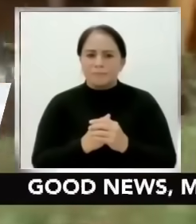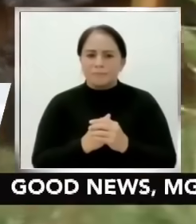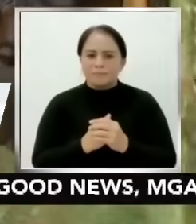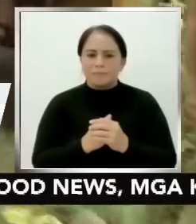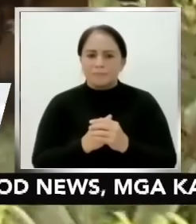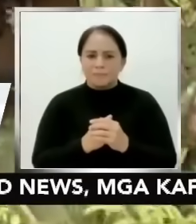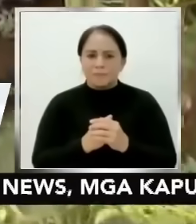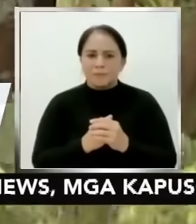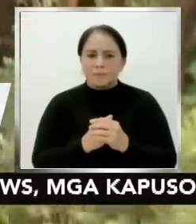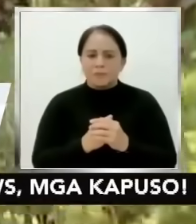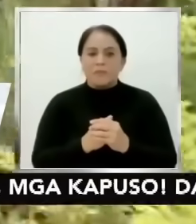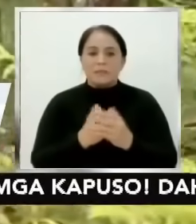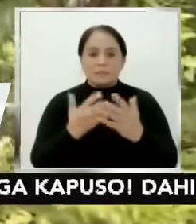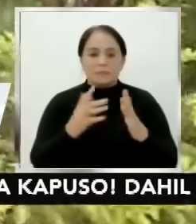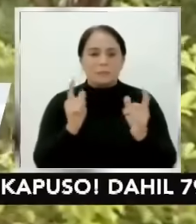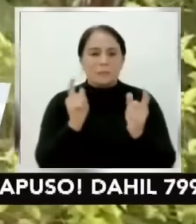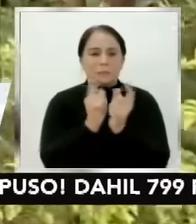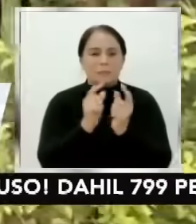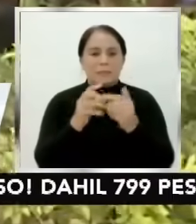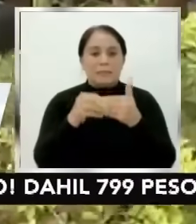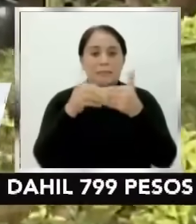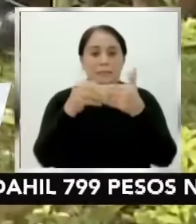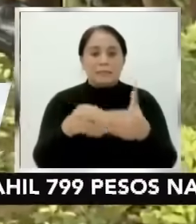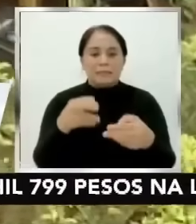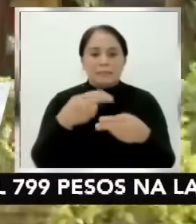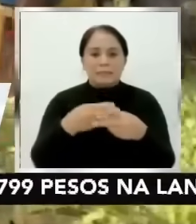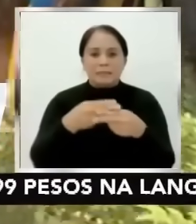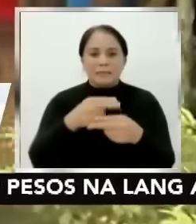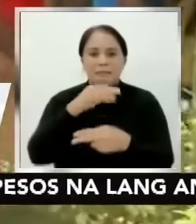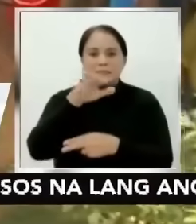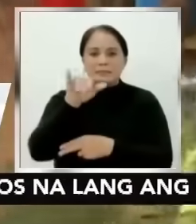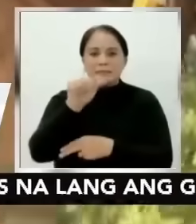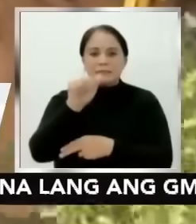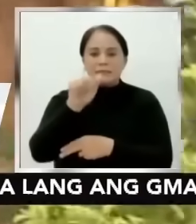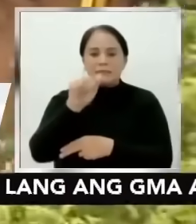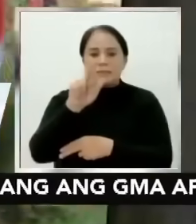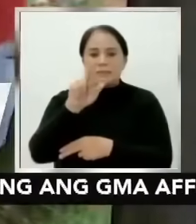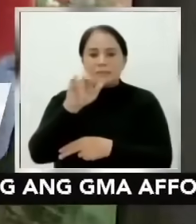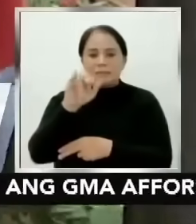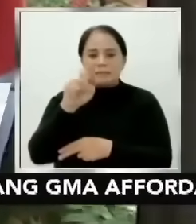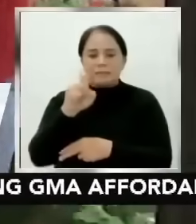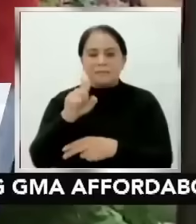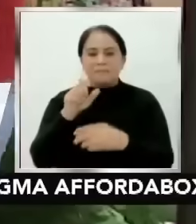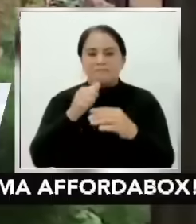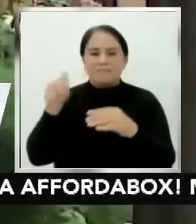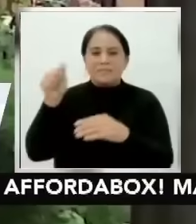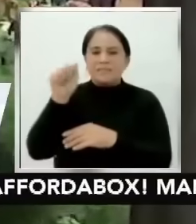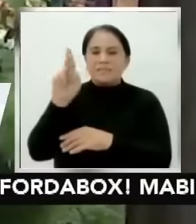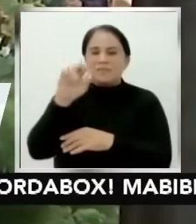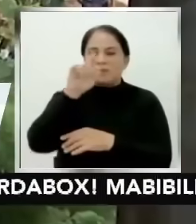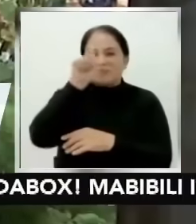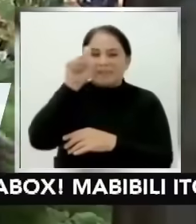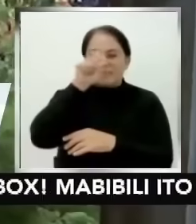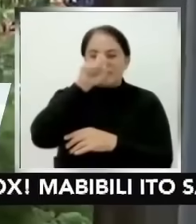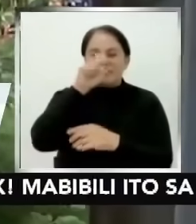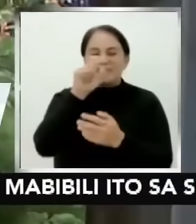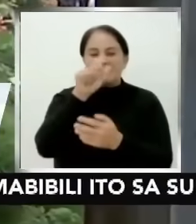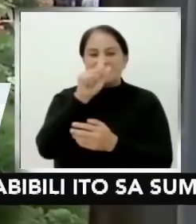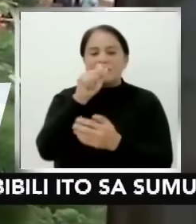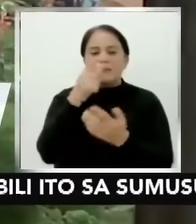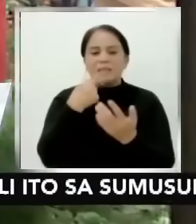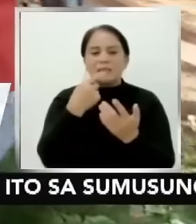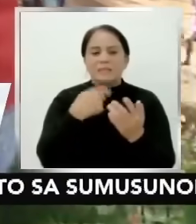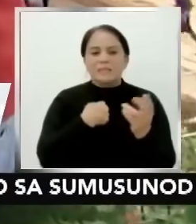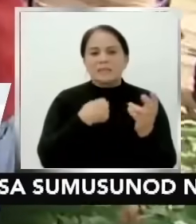Dito namin nakilala ang leader ng grupo na si J. Renz Quilario alias Senior Aguila at ang mga senior leaders ng grupo na sina Karin